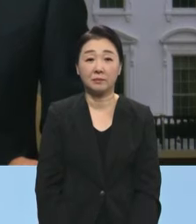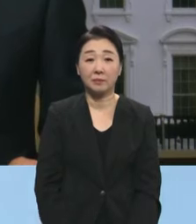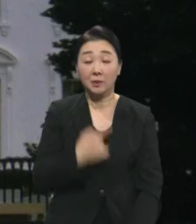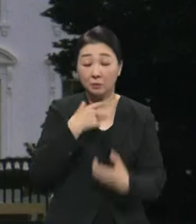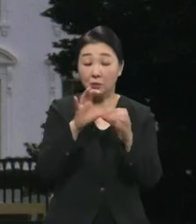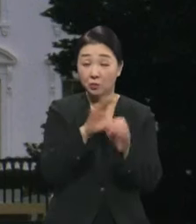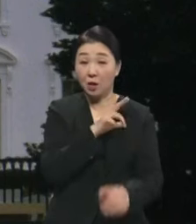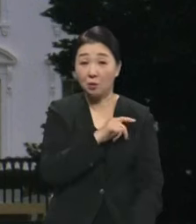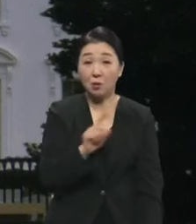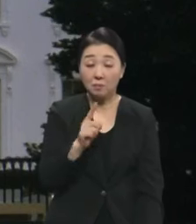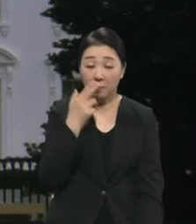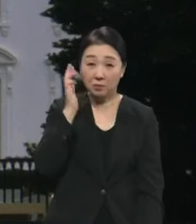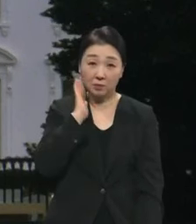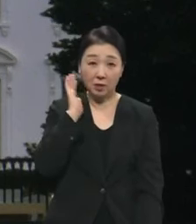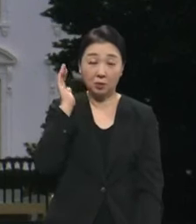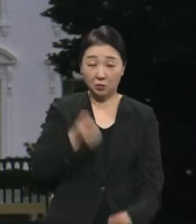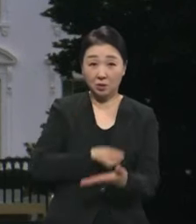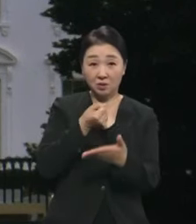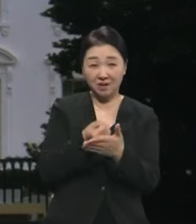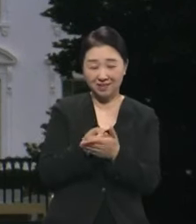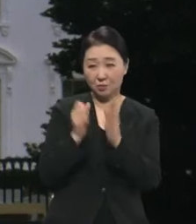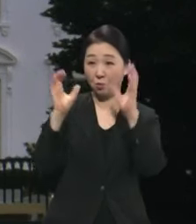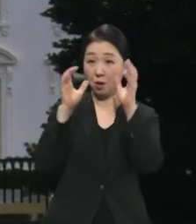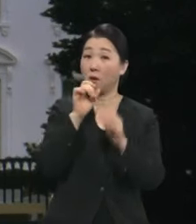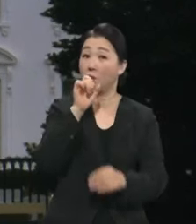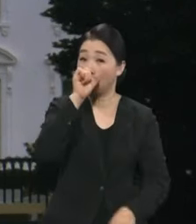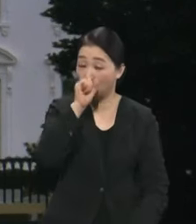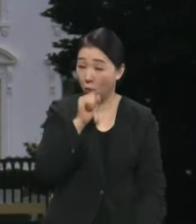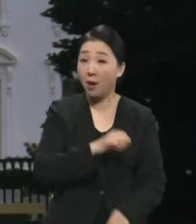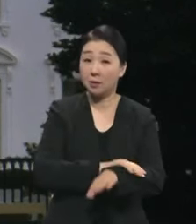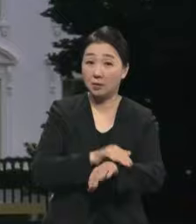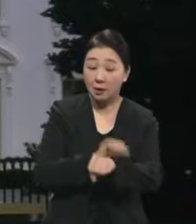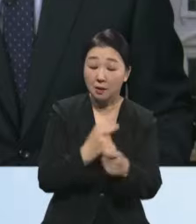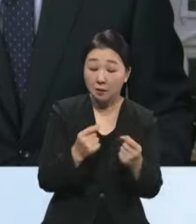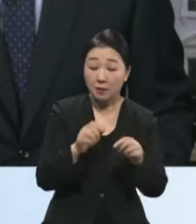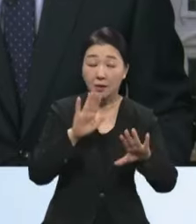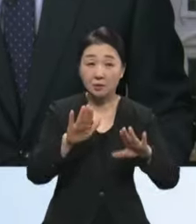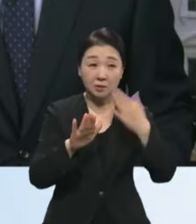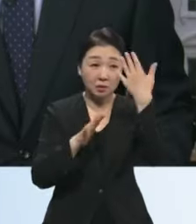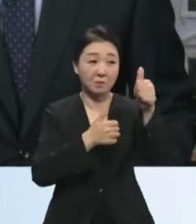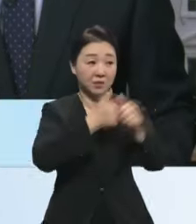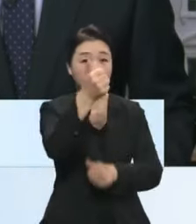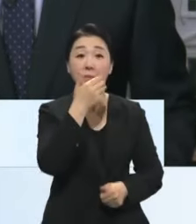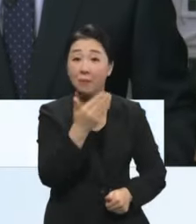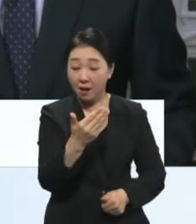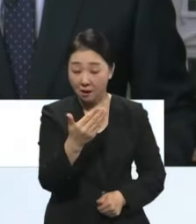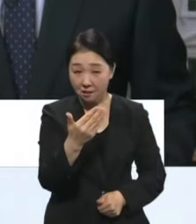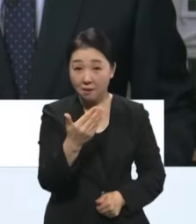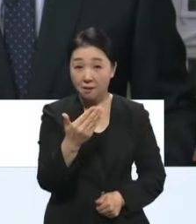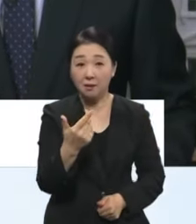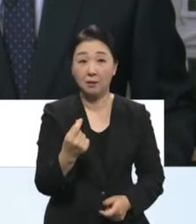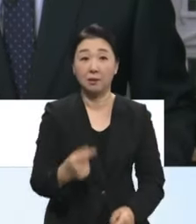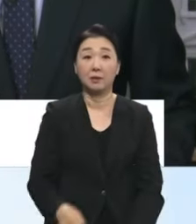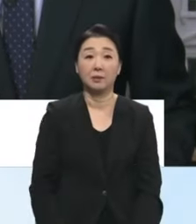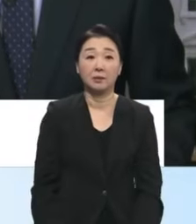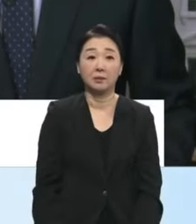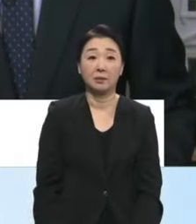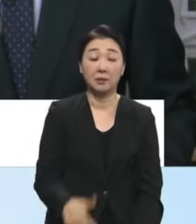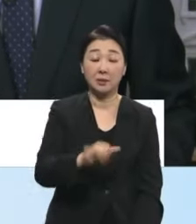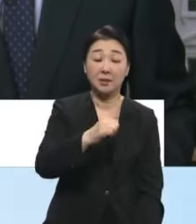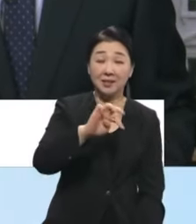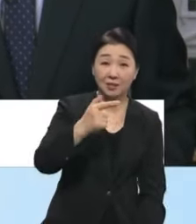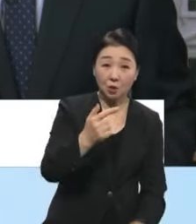의원들 사이에서는 바이든 대통령의 결정을 환영하면서요, 드디어 이길 수 있게 됐다는 목소리도 나왔습니다. 클린턴 전